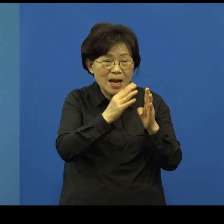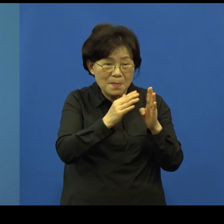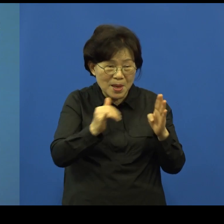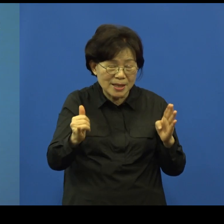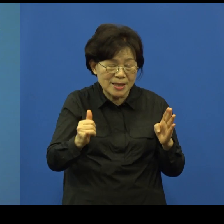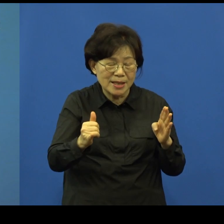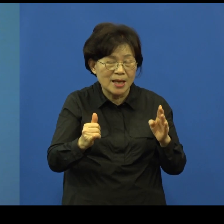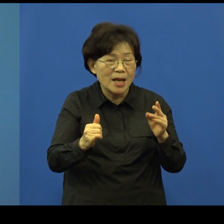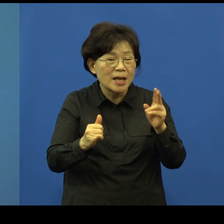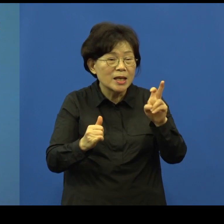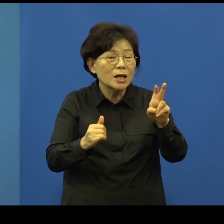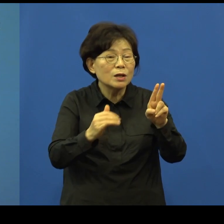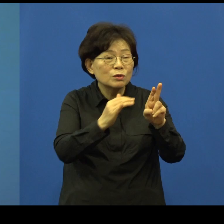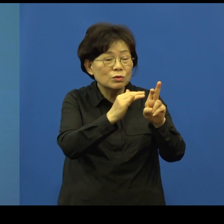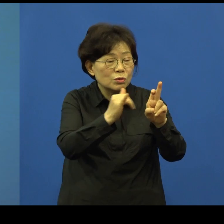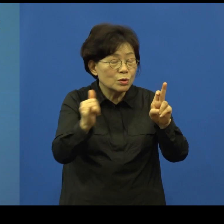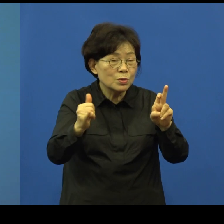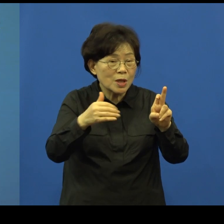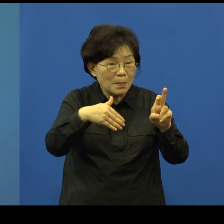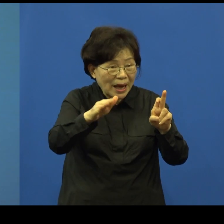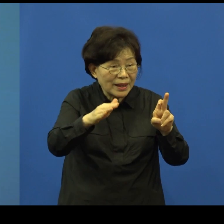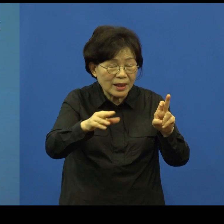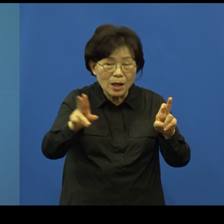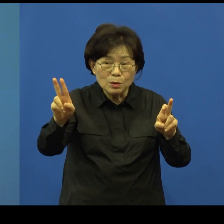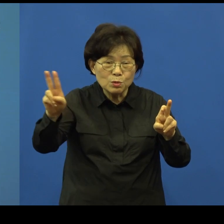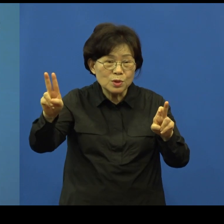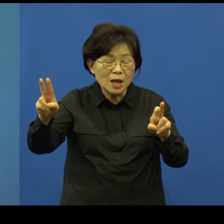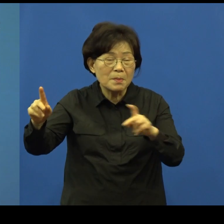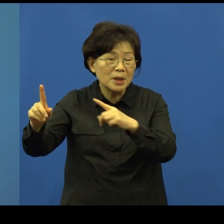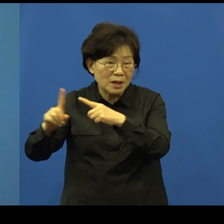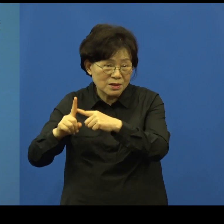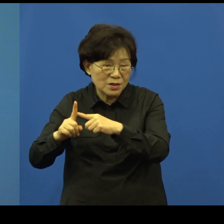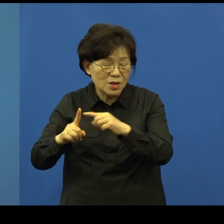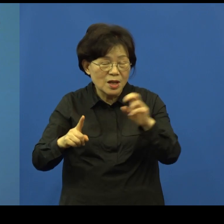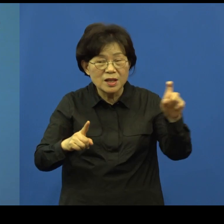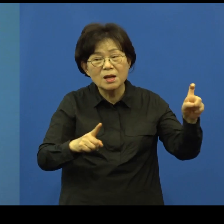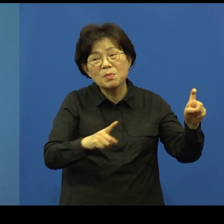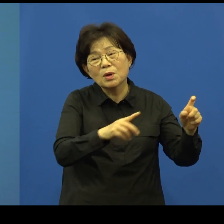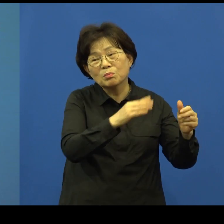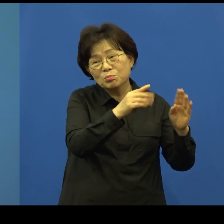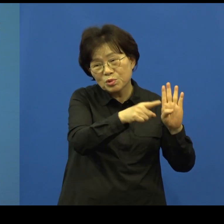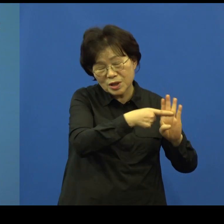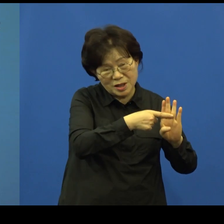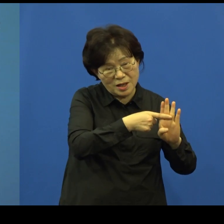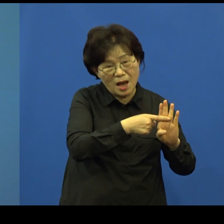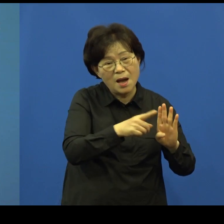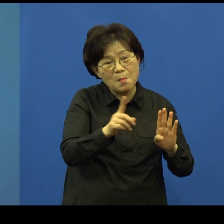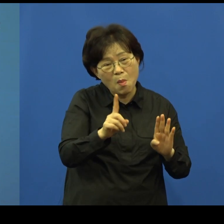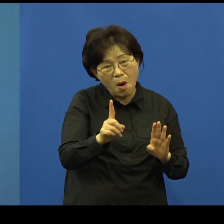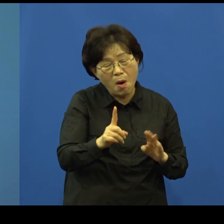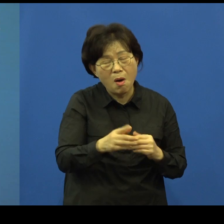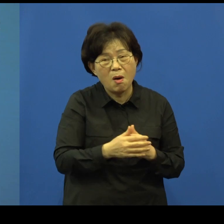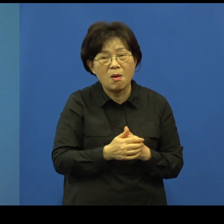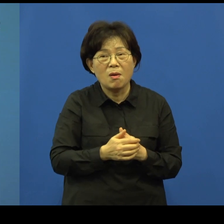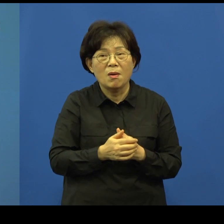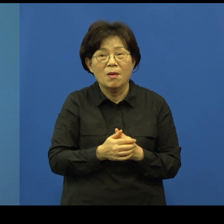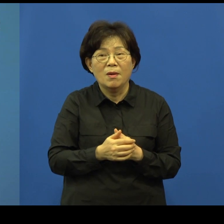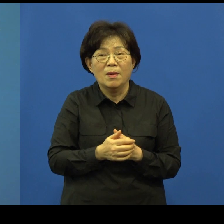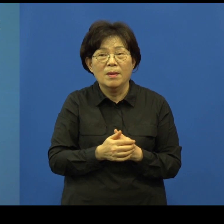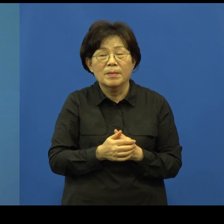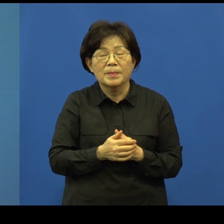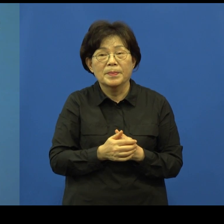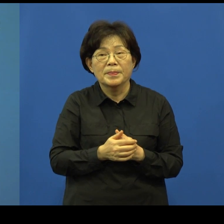중에 2명이 긍정적인 반응을 해요. 10명은 부정적이에요. 그러니까 이 말은 뭐냐면,